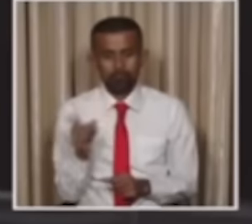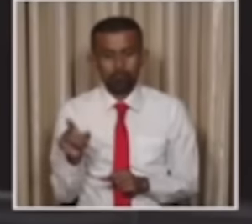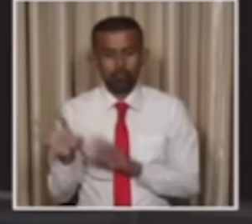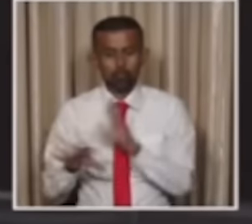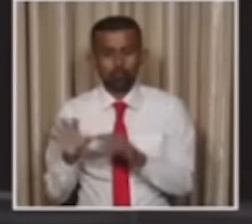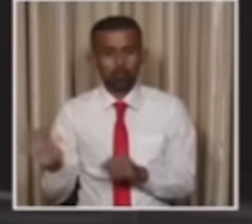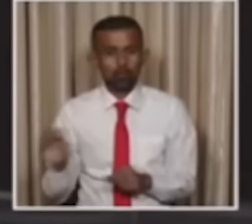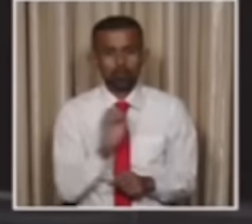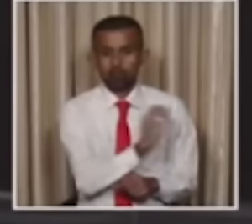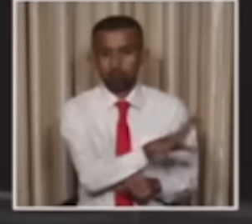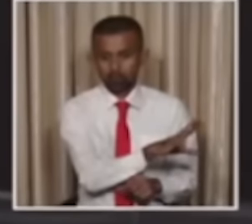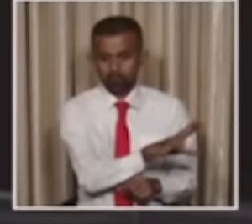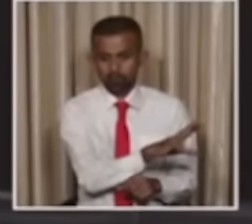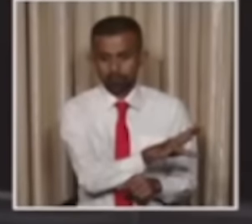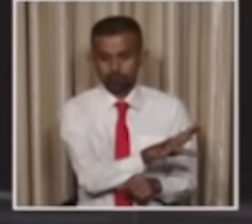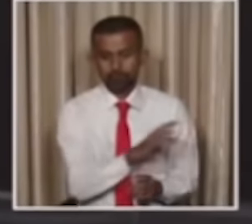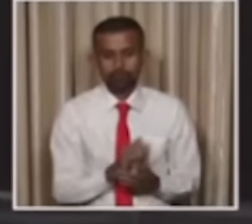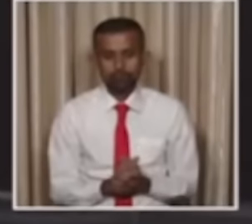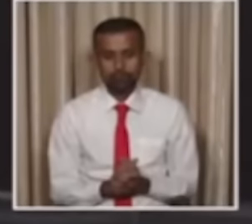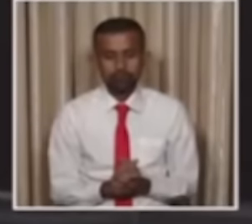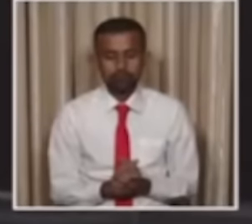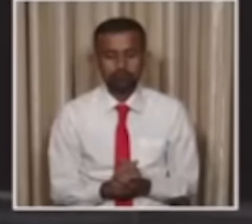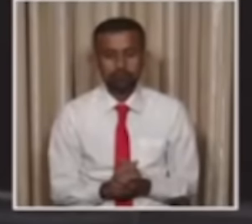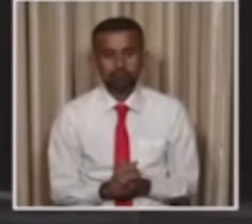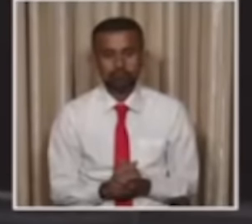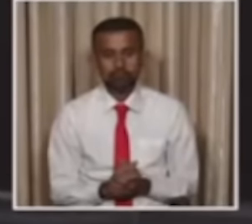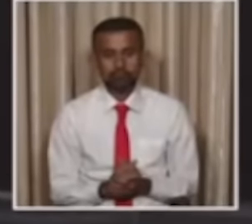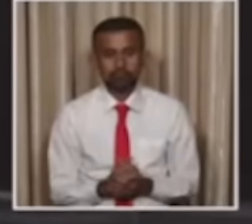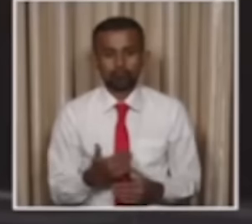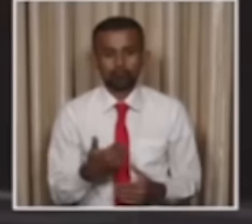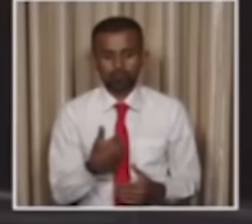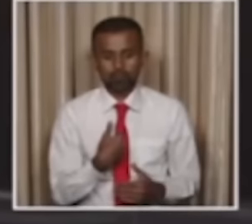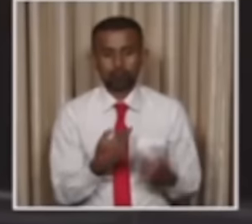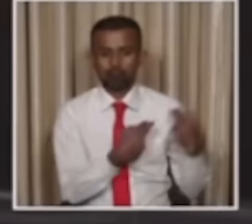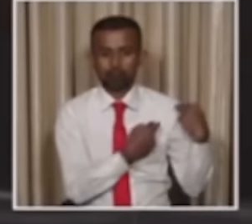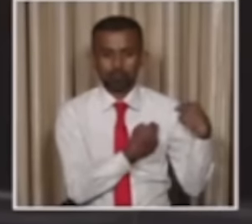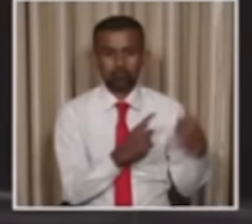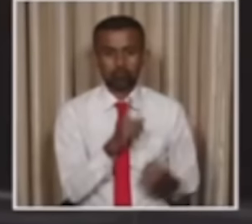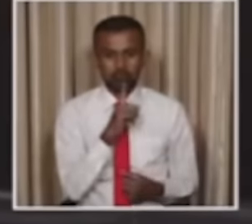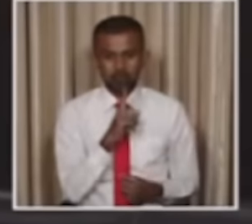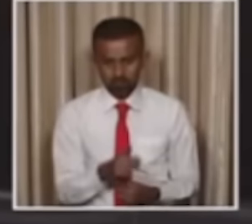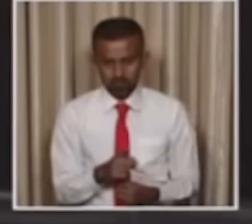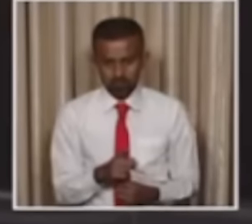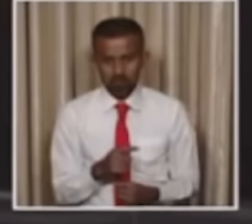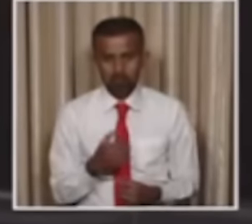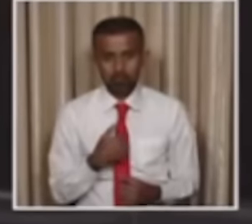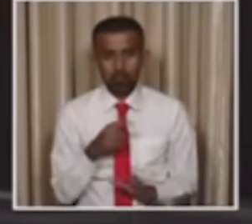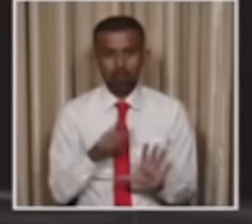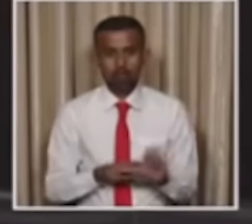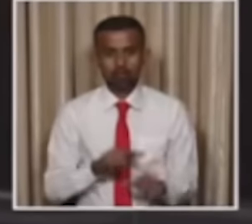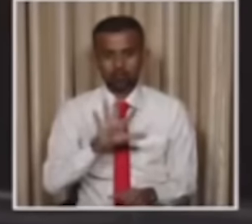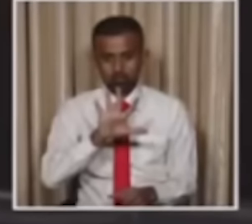දත්ත ගන්නෙ. ඉතින් ඒක හින්දා මම වගකීමකින් කියනවා, මං අවුරුදු